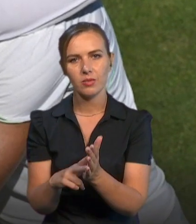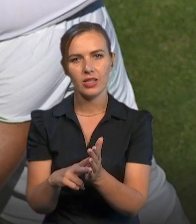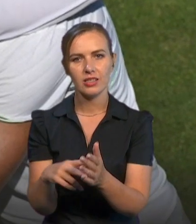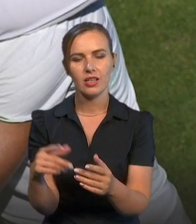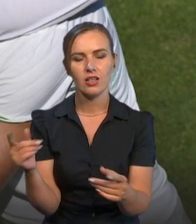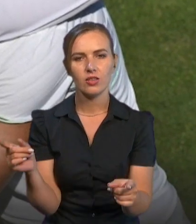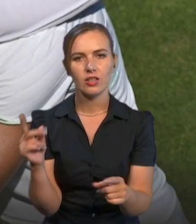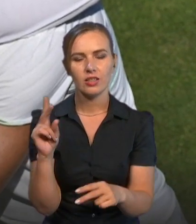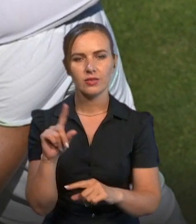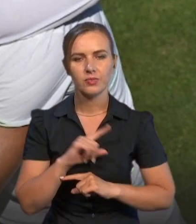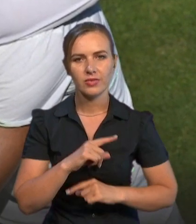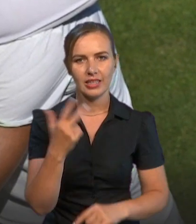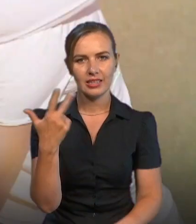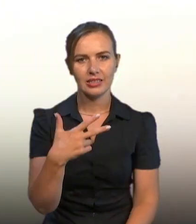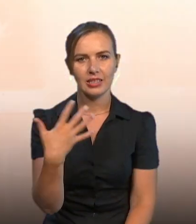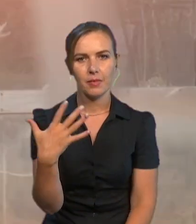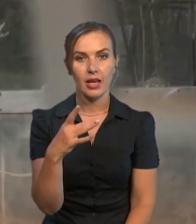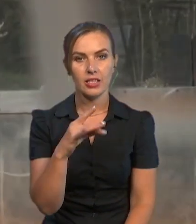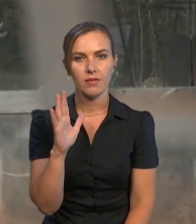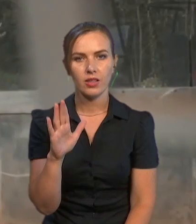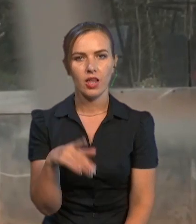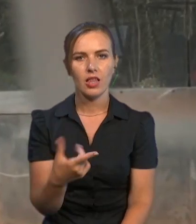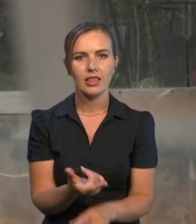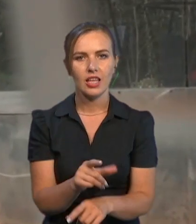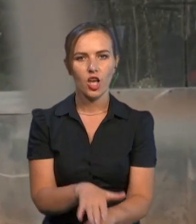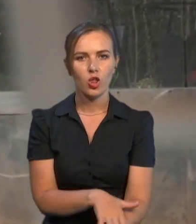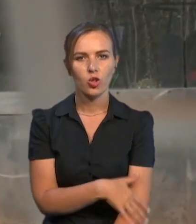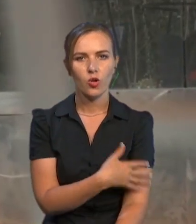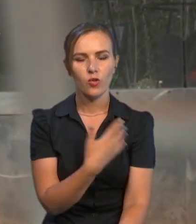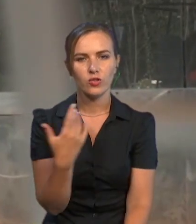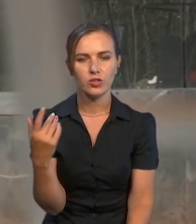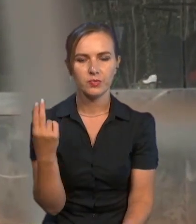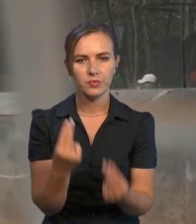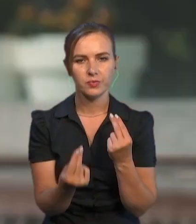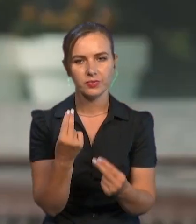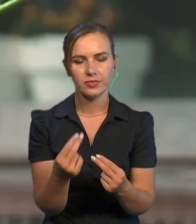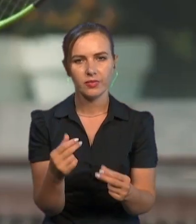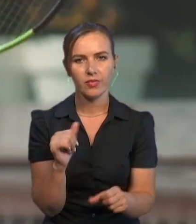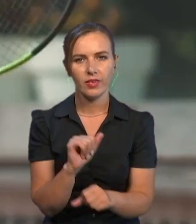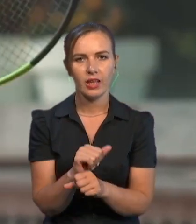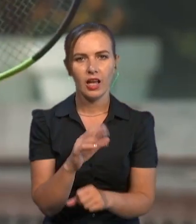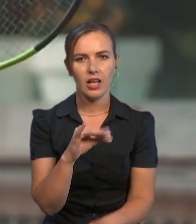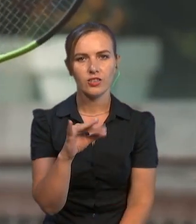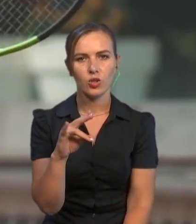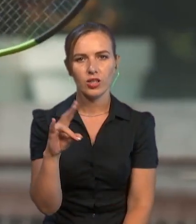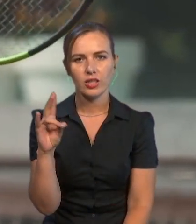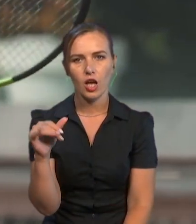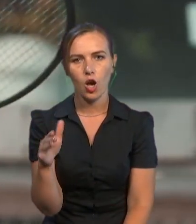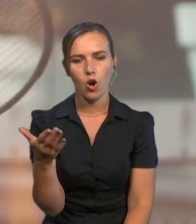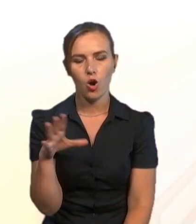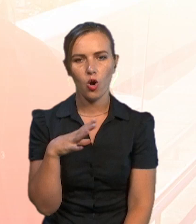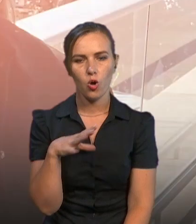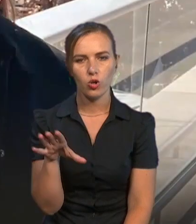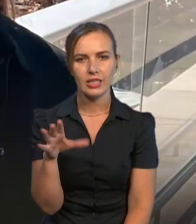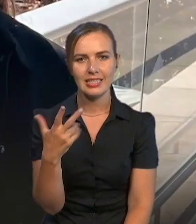матчу тривала аж 35 хвилин. Та найдовше в одиночному розряді з наших затрималася Еліна Світоліна. Колишня третя